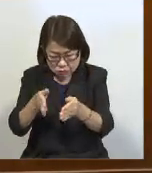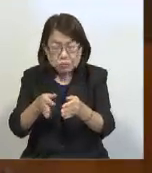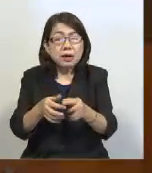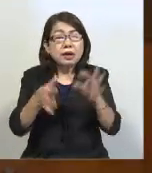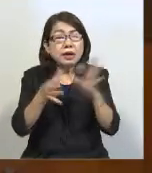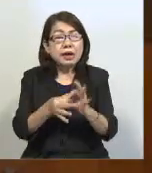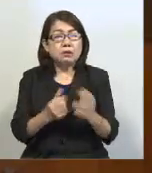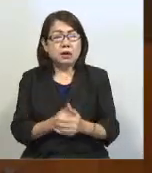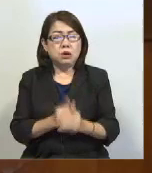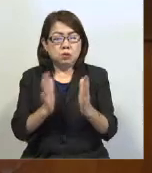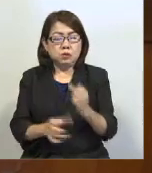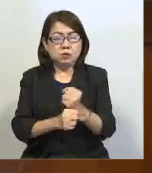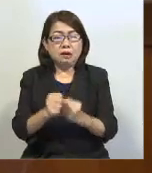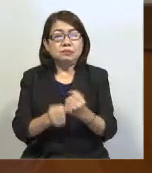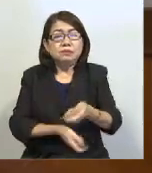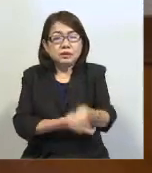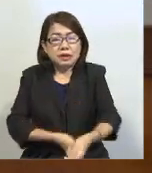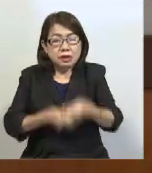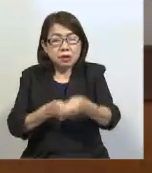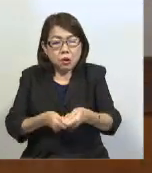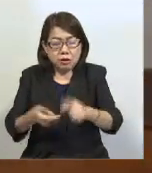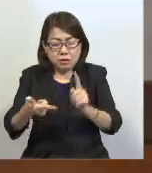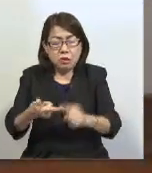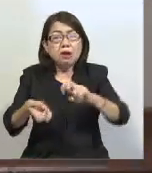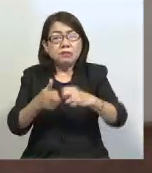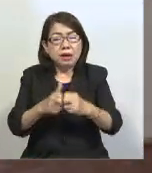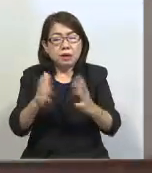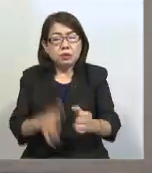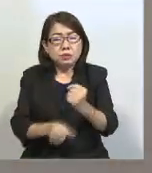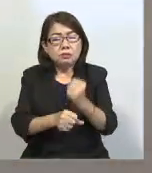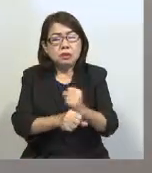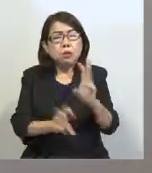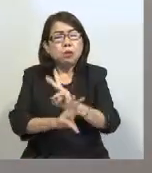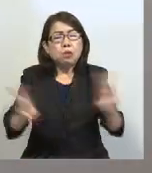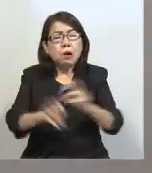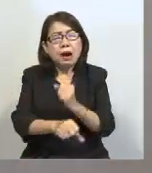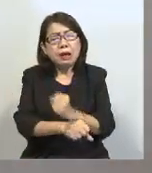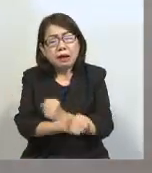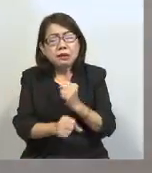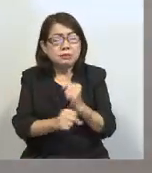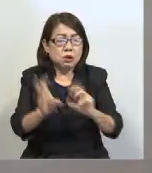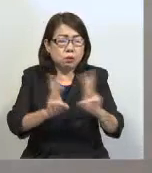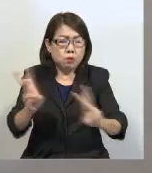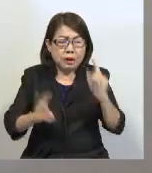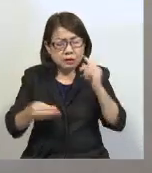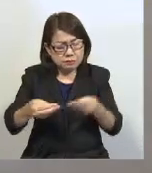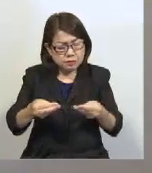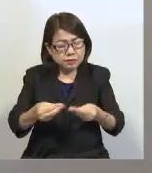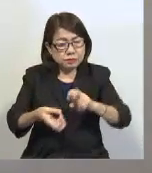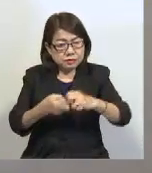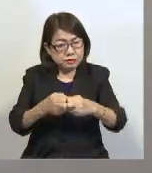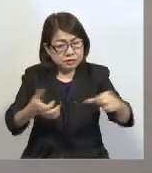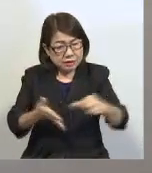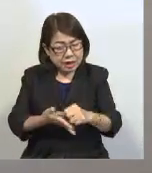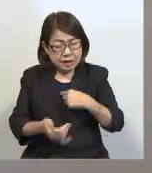กิจฐานรากเกษตรกรและปัญหาแรงงานที่ต้องการหาแนวทางแก้ปัญหาร่วมกันโดยได้สั่งการปรับปรุงการทำงานของรัฐ